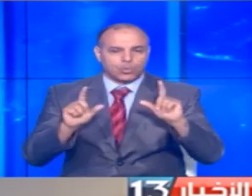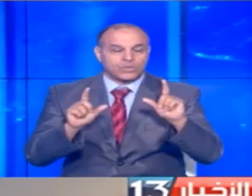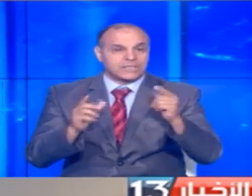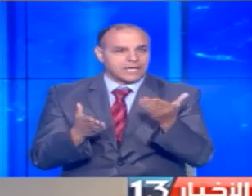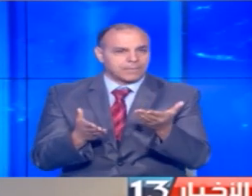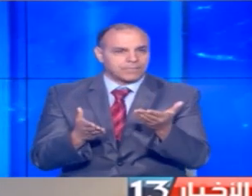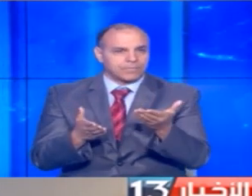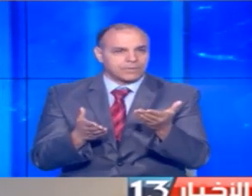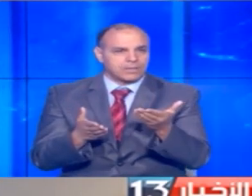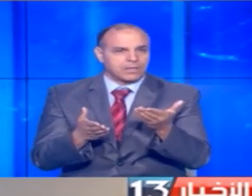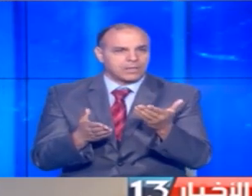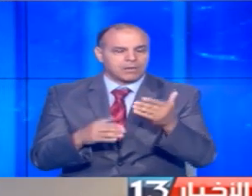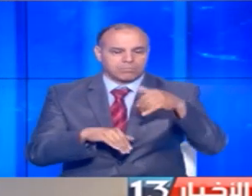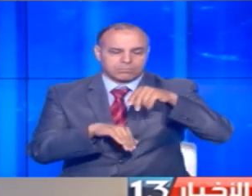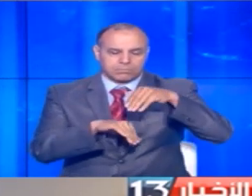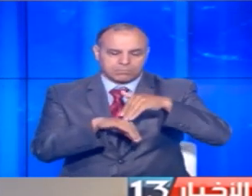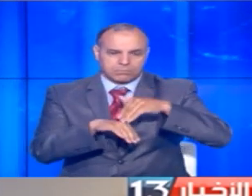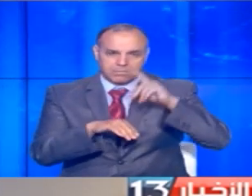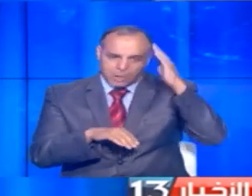التونسية من سيئول.